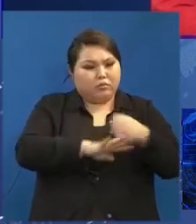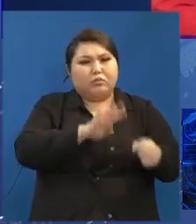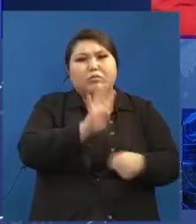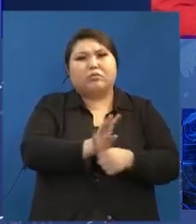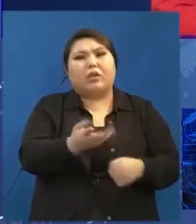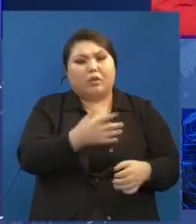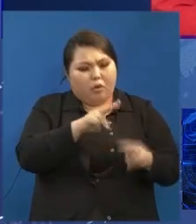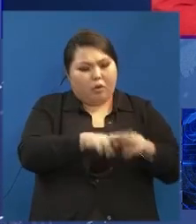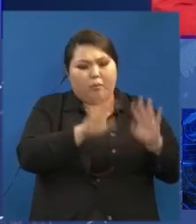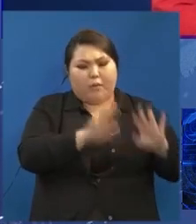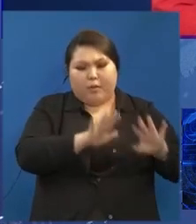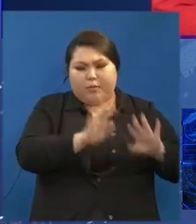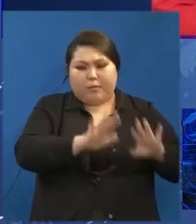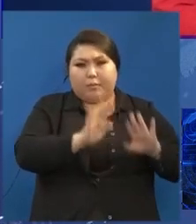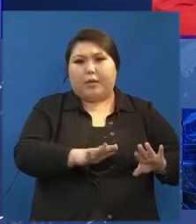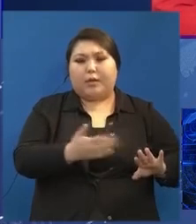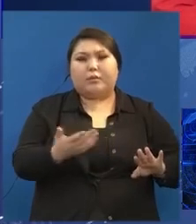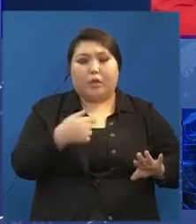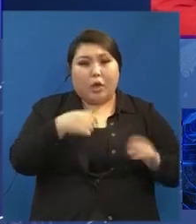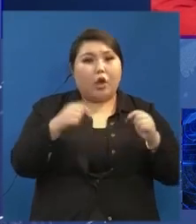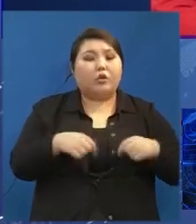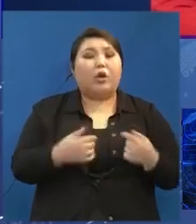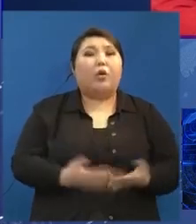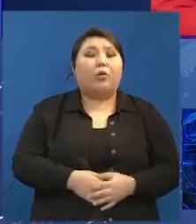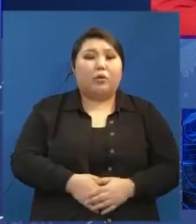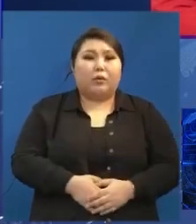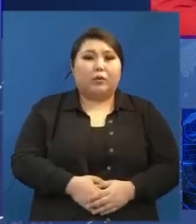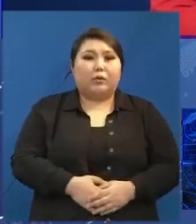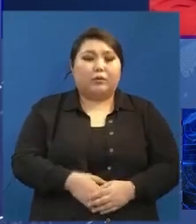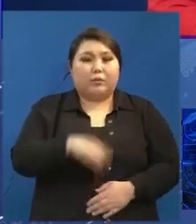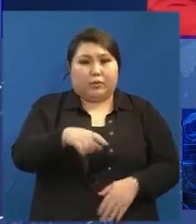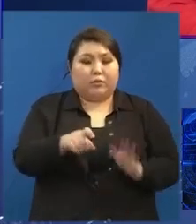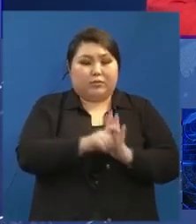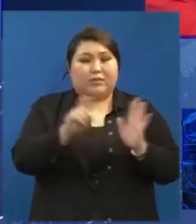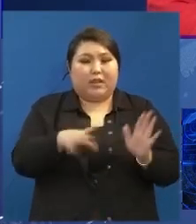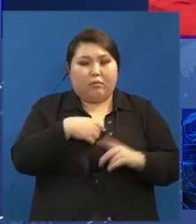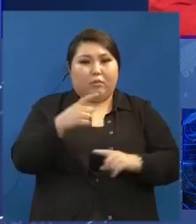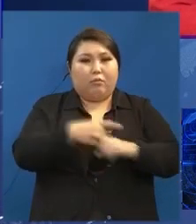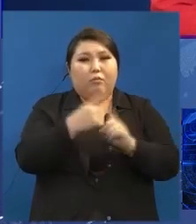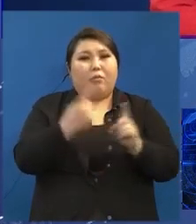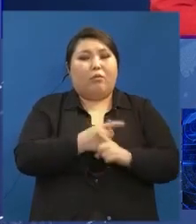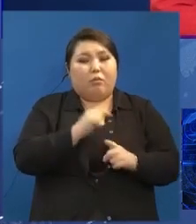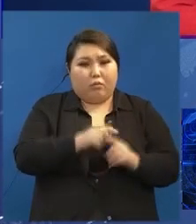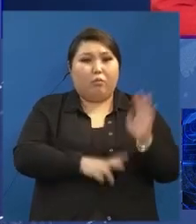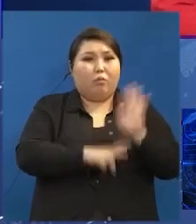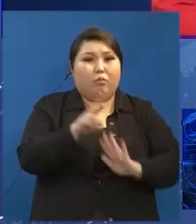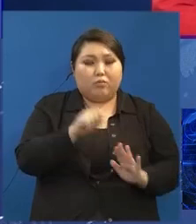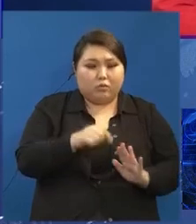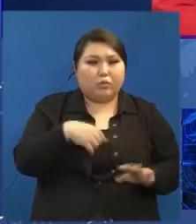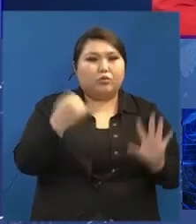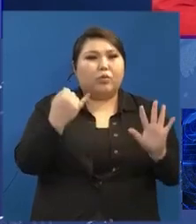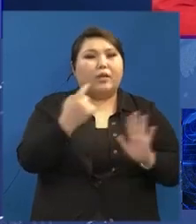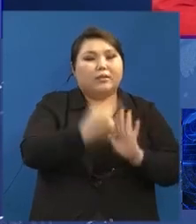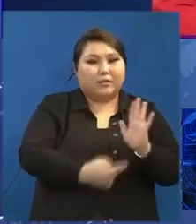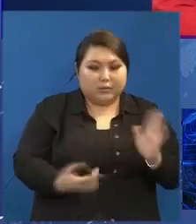жил хорсон. А одоо бол ерөөсөө тэр хугацаанаас нь гин буруугаас нь шалтгаалж одоо